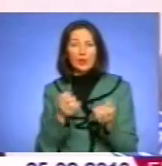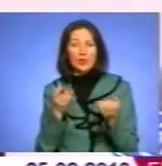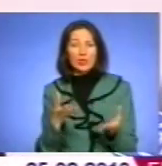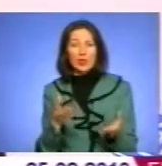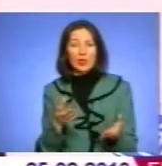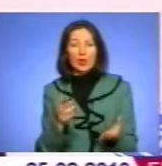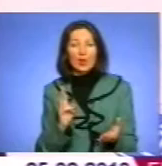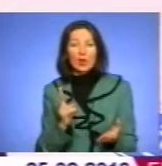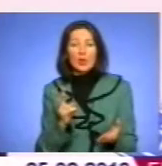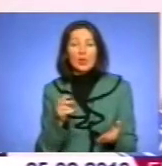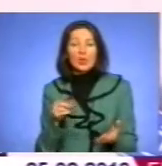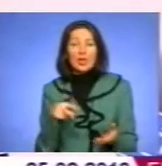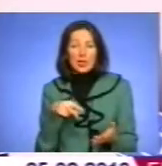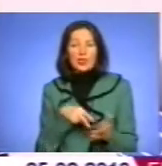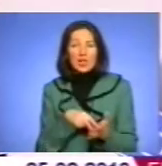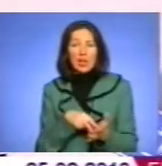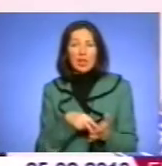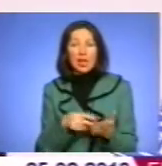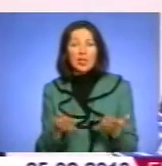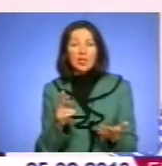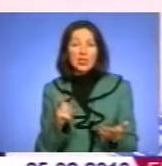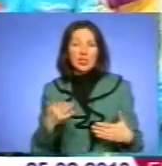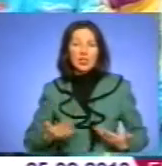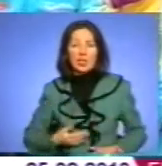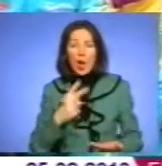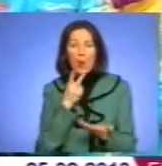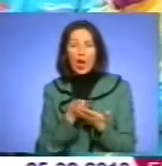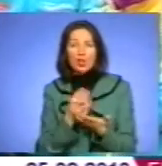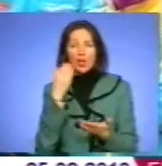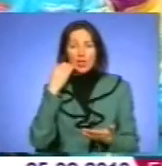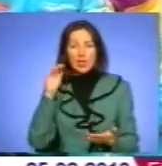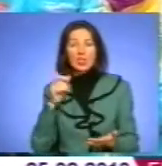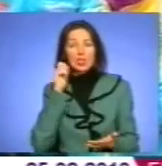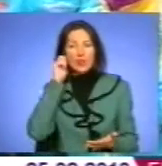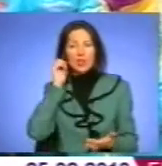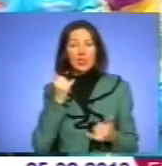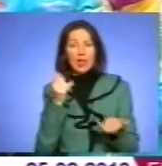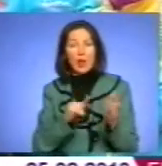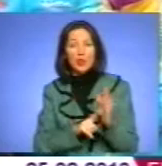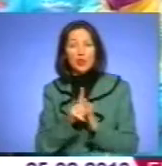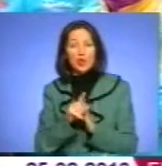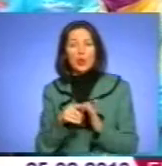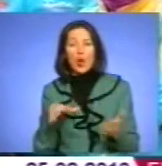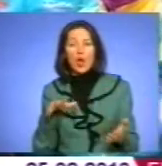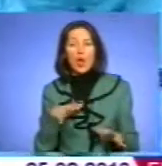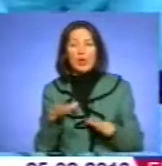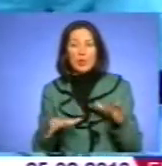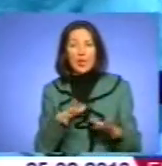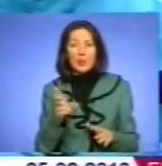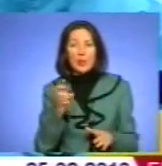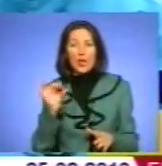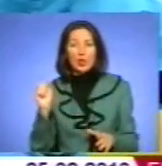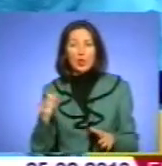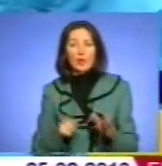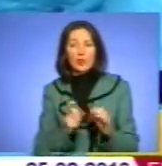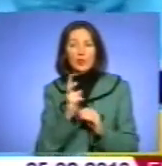кимось стати. Але як життя дасть, покаже. Найкращий вік для початку занять з біатлону – 12-13 років. Часто